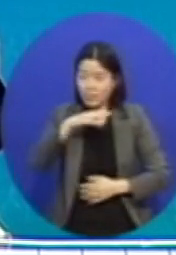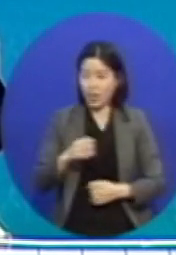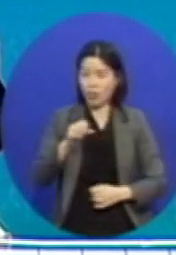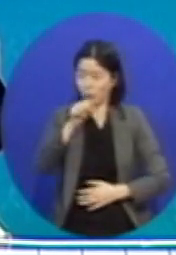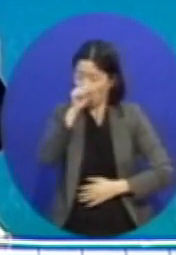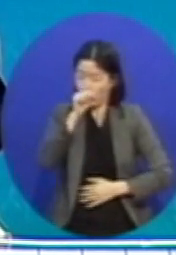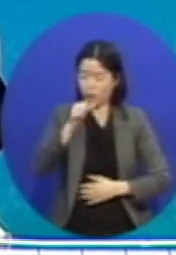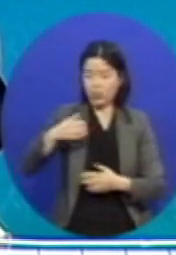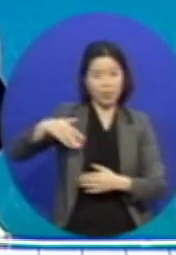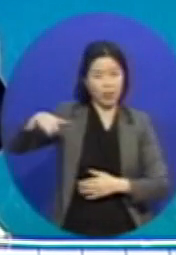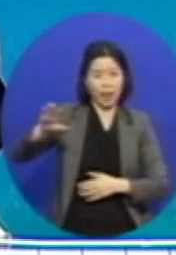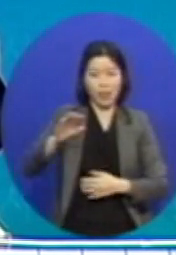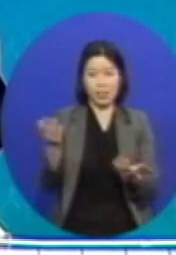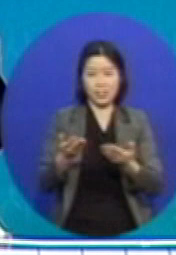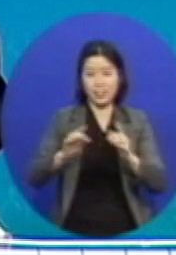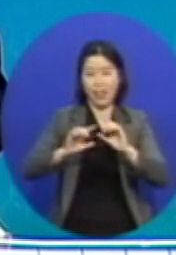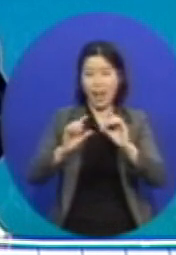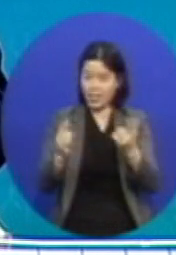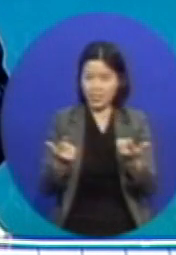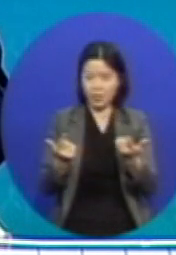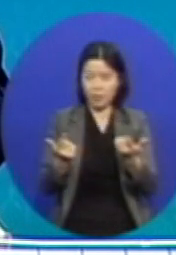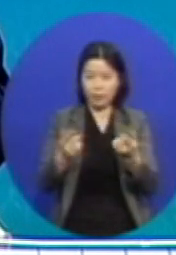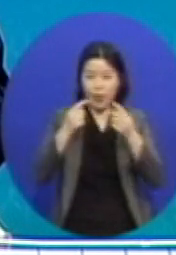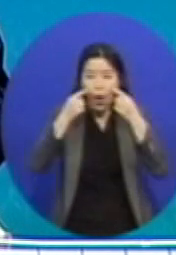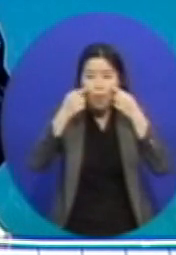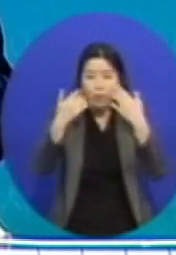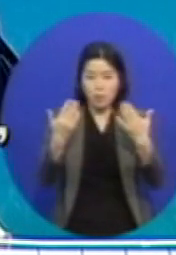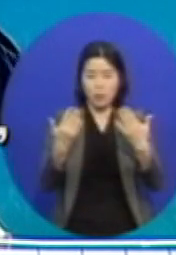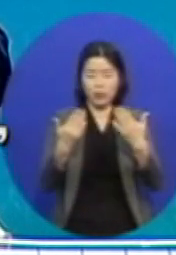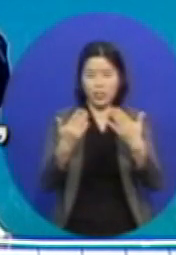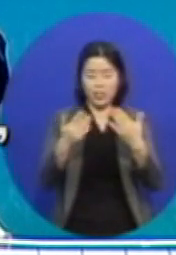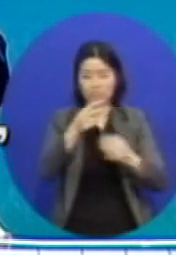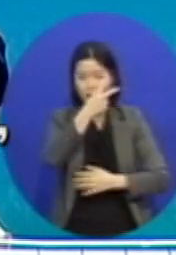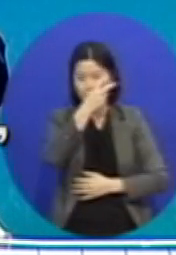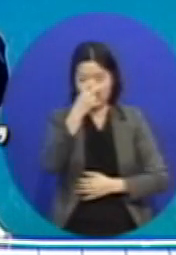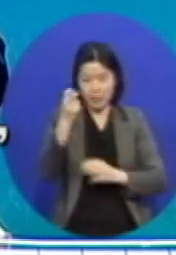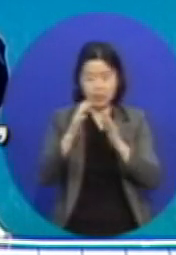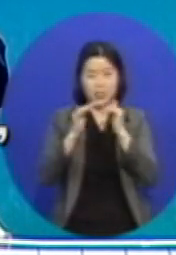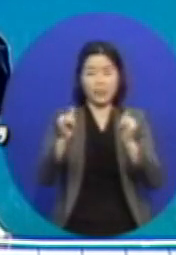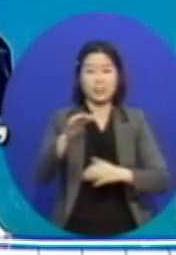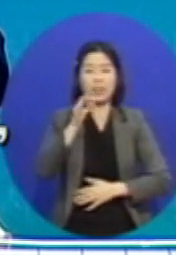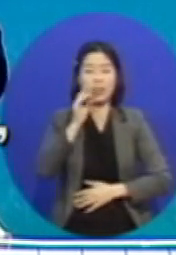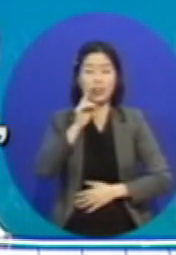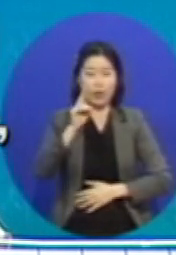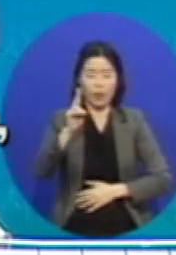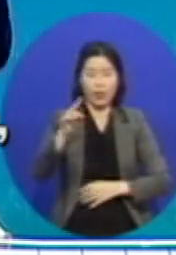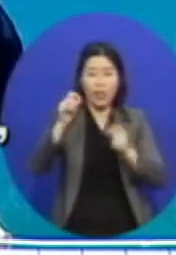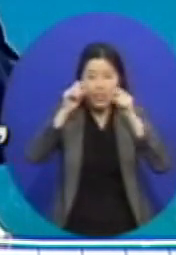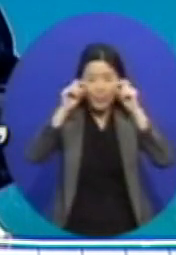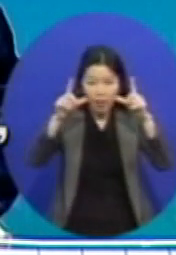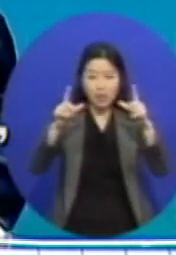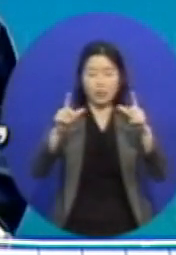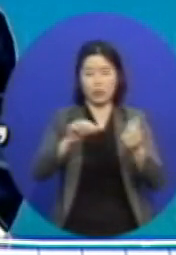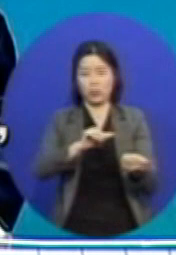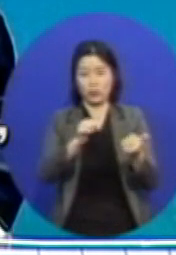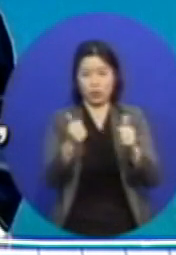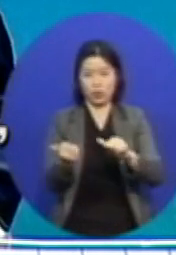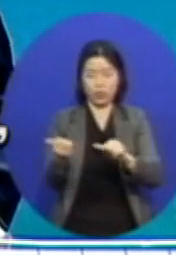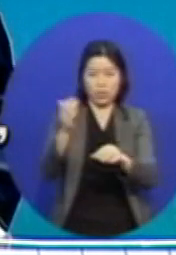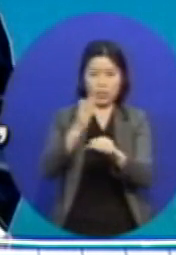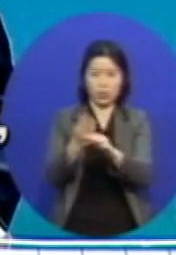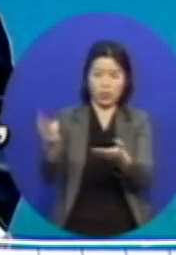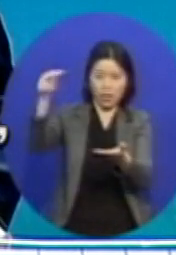일도 아니잖아요 그쵸 분명히 잠자는 자 요 깨어서 죽은 자들 가운데서 일어나라 고